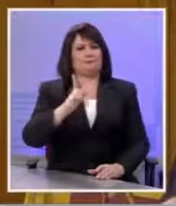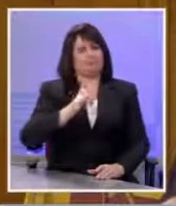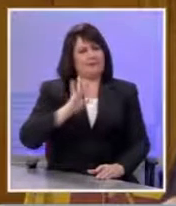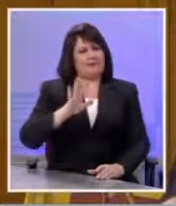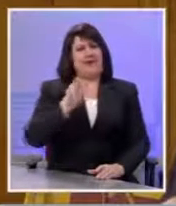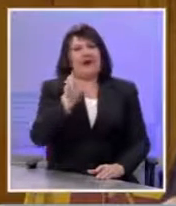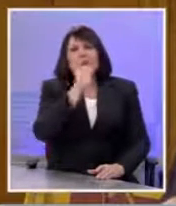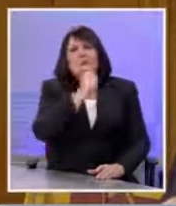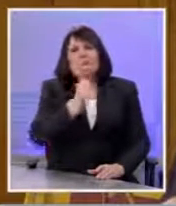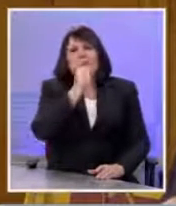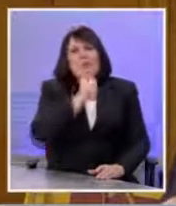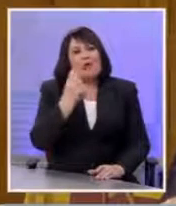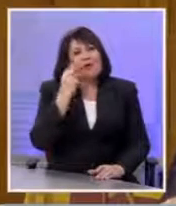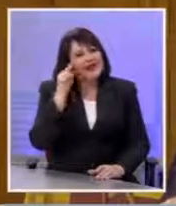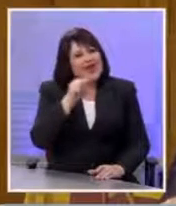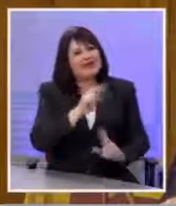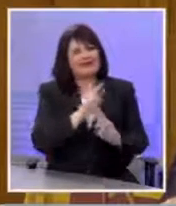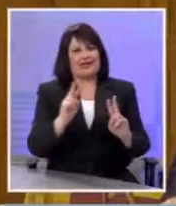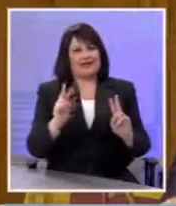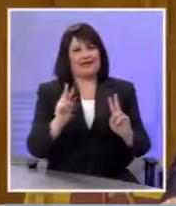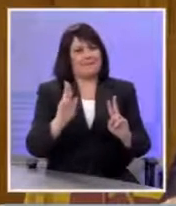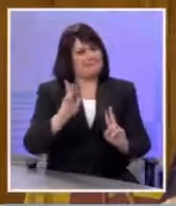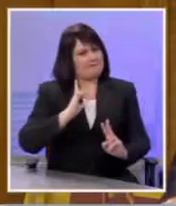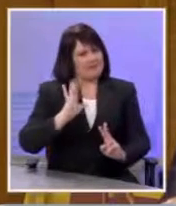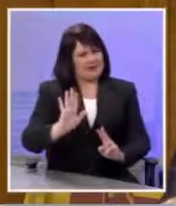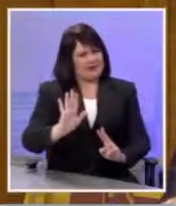για να γίνει ευκρινέστερο.